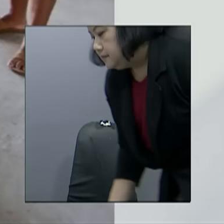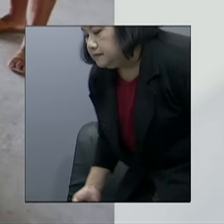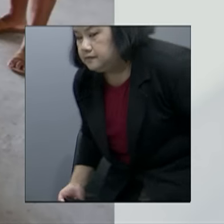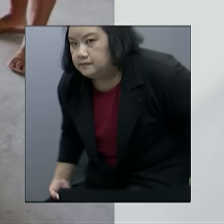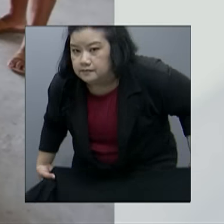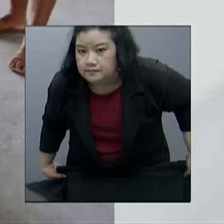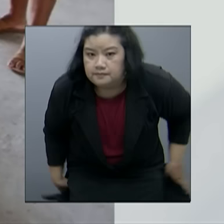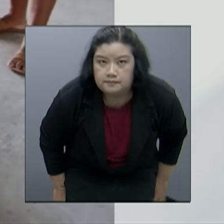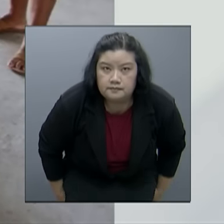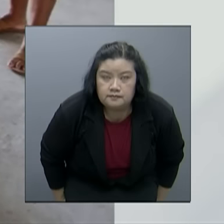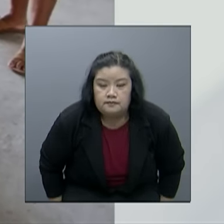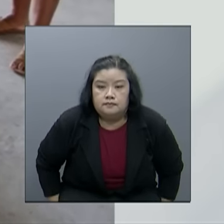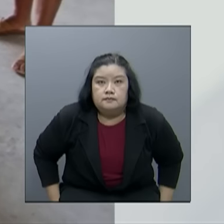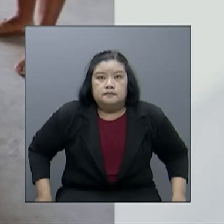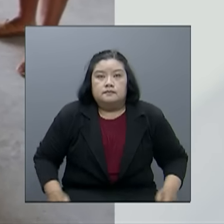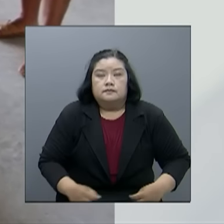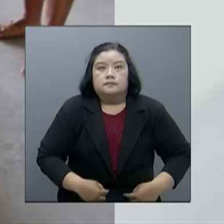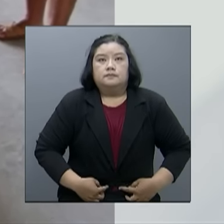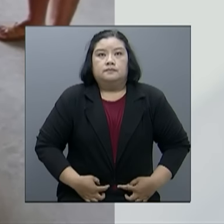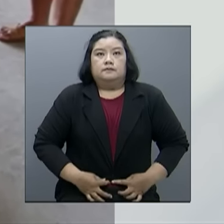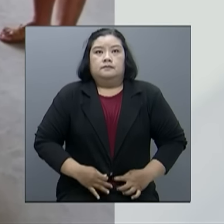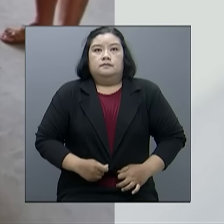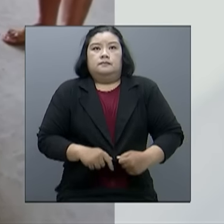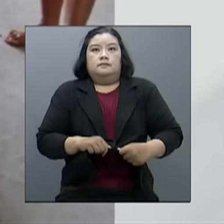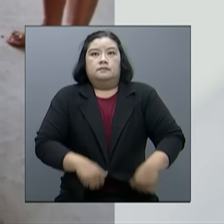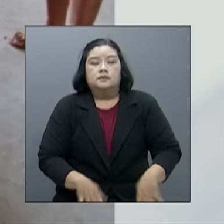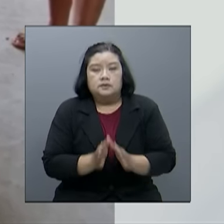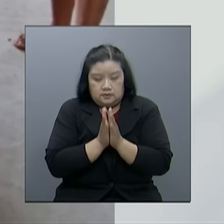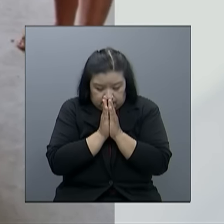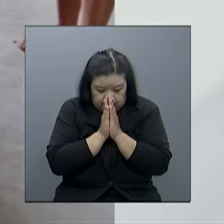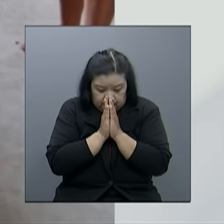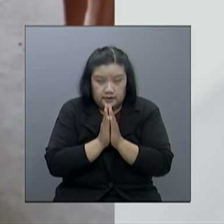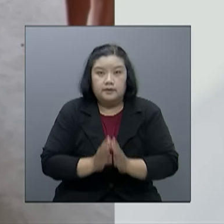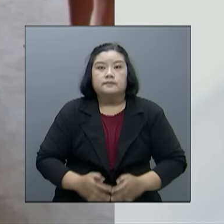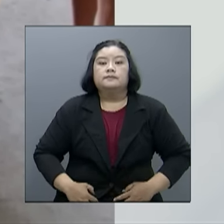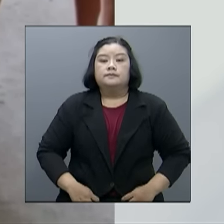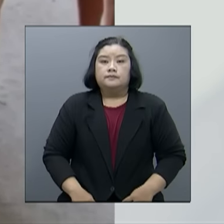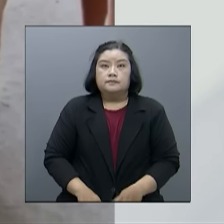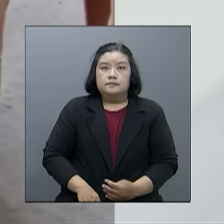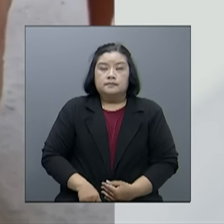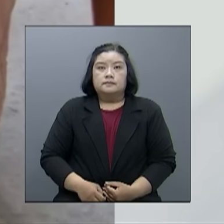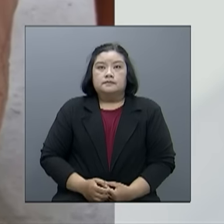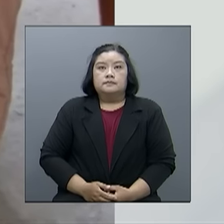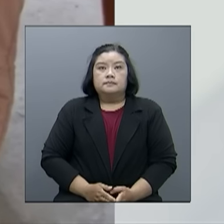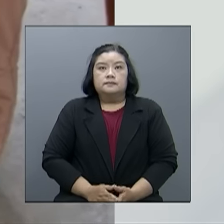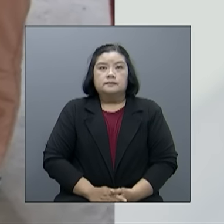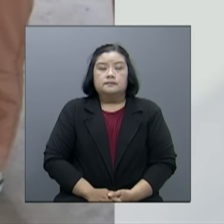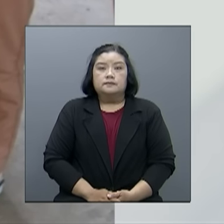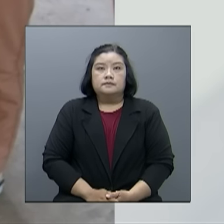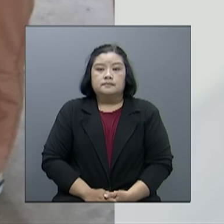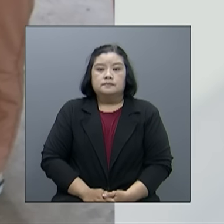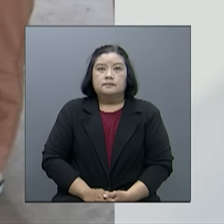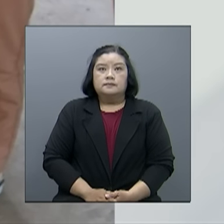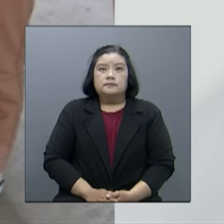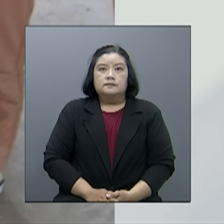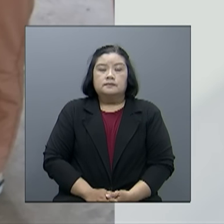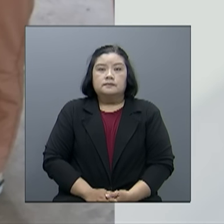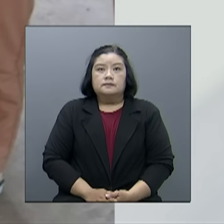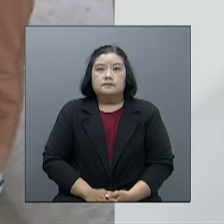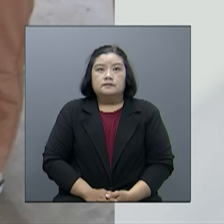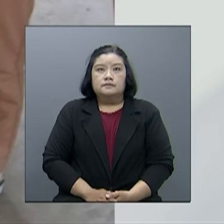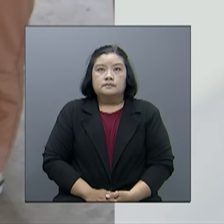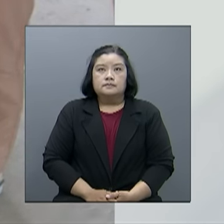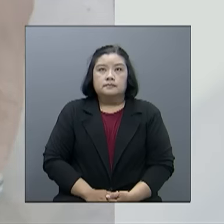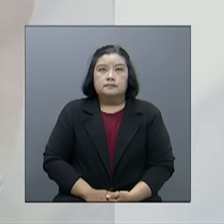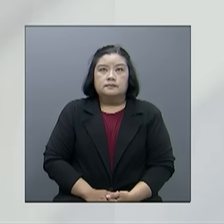เหตุนายนพพรพร้อมกับเพื่อนร่วมงาน 4คนได้พยายามขึ้นไปปิดวาล์วบนถังสารเคมีก่อนเกิดการ